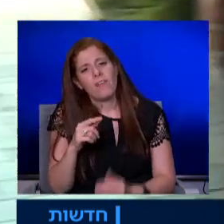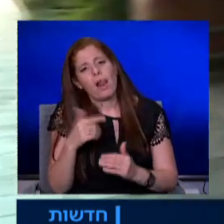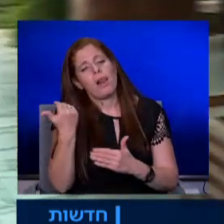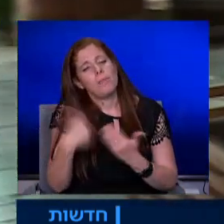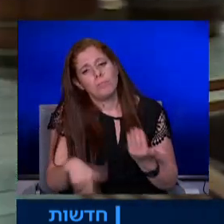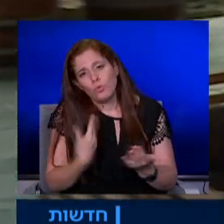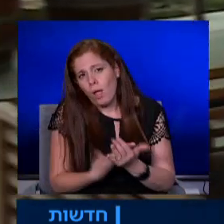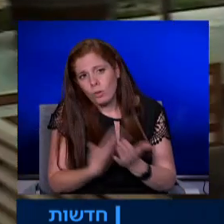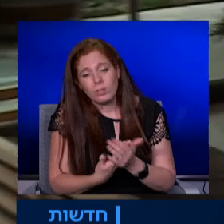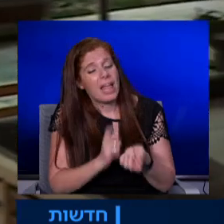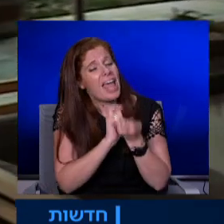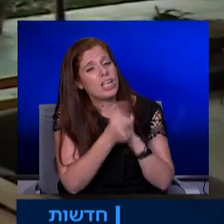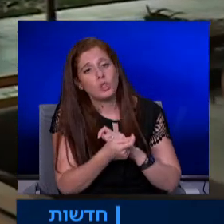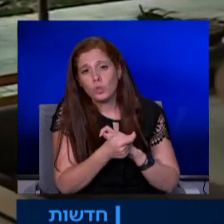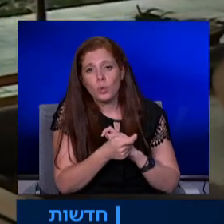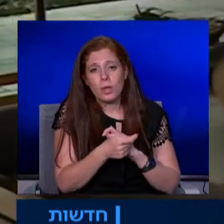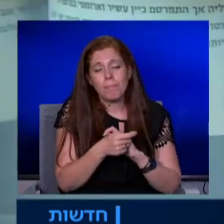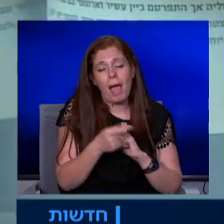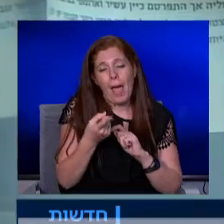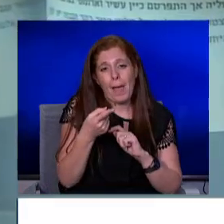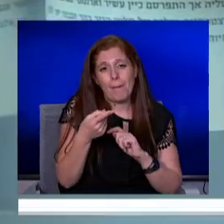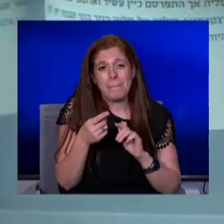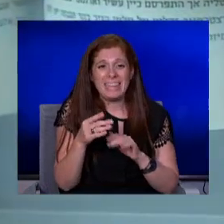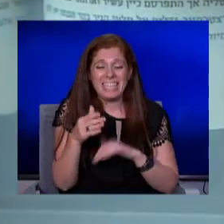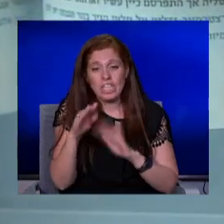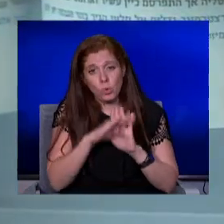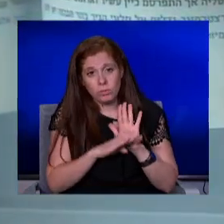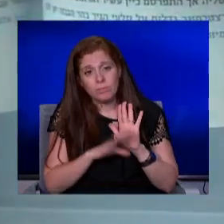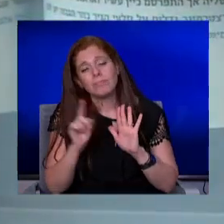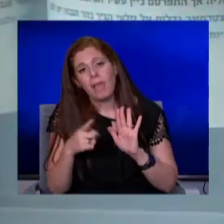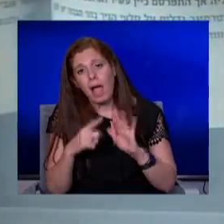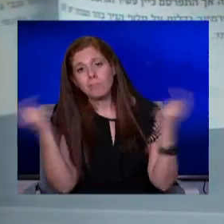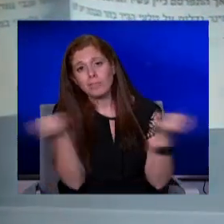שינוי במדיניות, רק קצת פרסומת חינם ליקב. נתן גוטמן, וושינגטון.